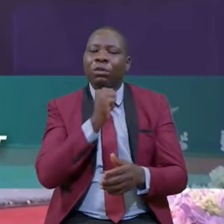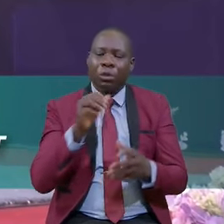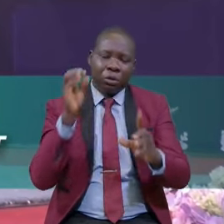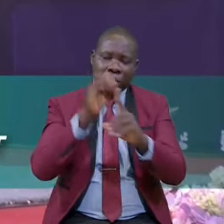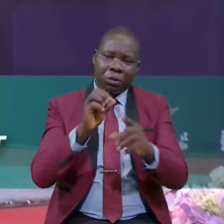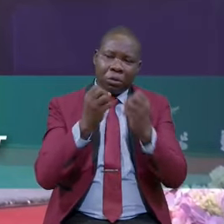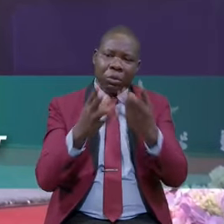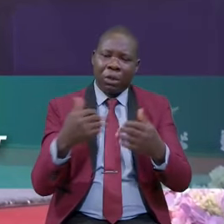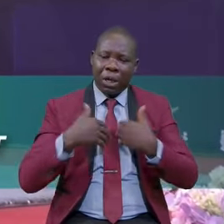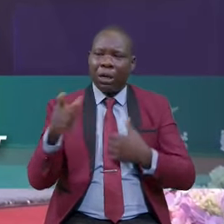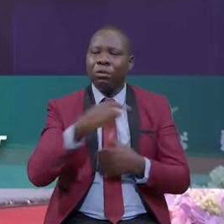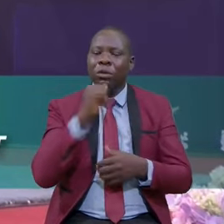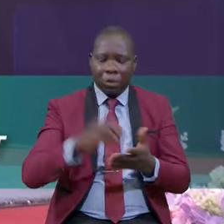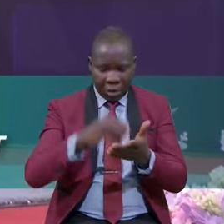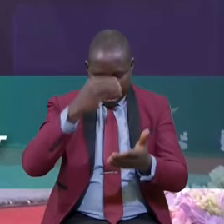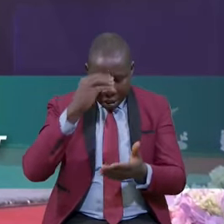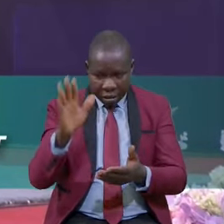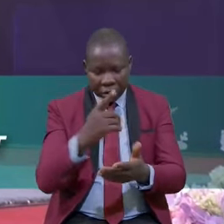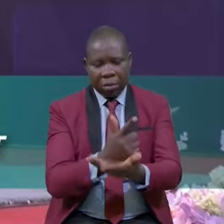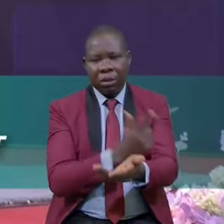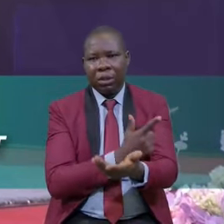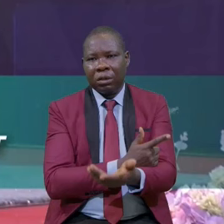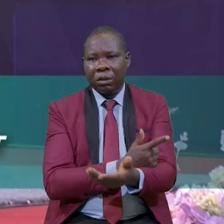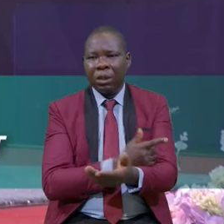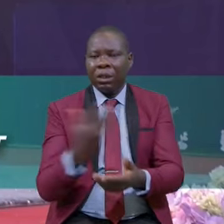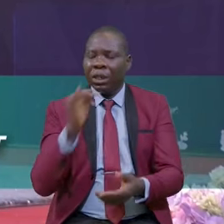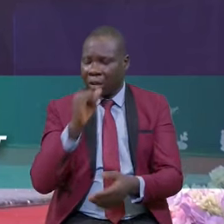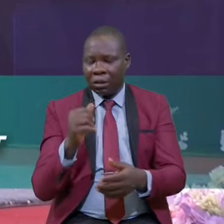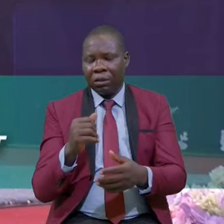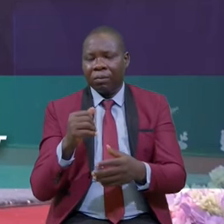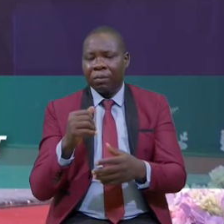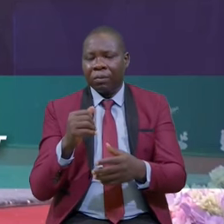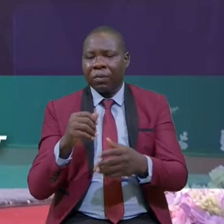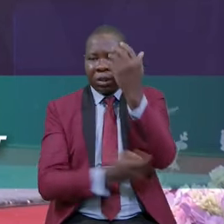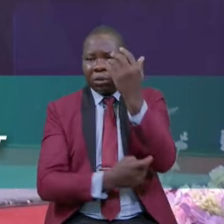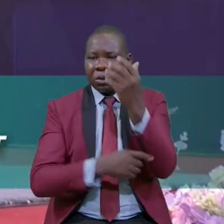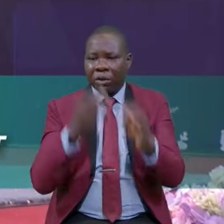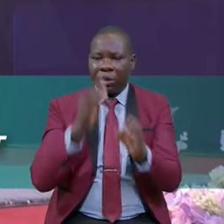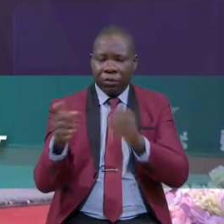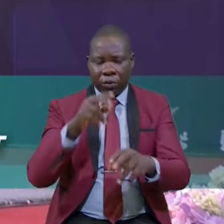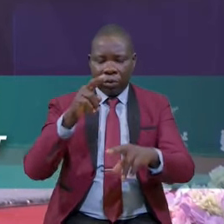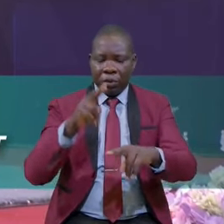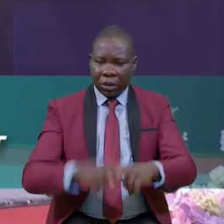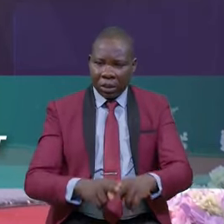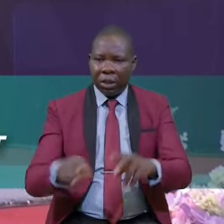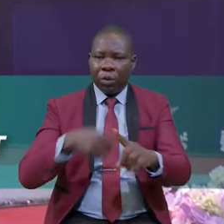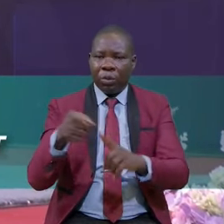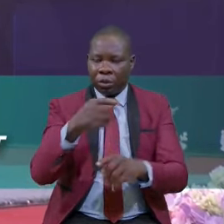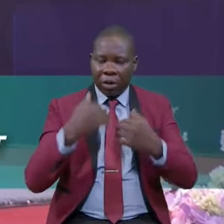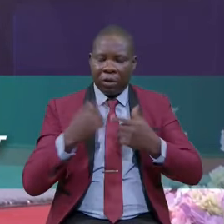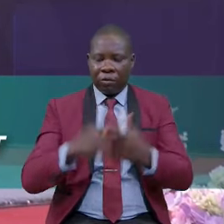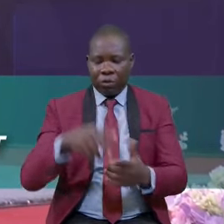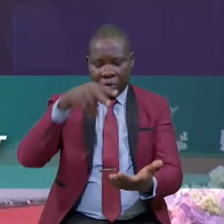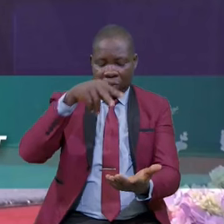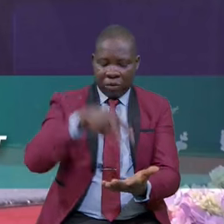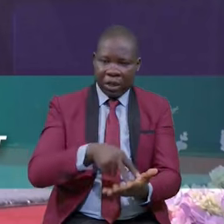pas appris ta leçon? Ça c'est une tentation. Si tu t'assois, au lieu de te lever, si tu regardes derrière, au lieu de